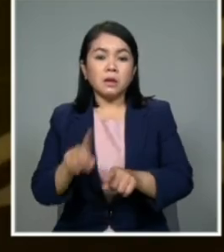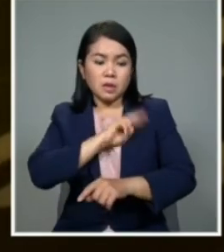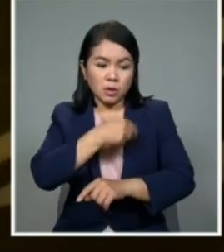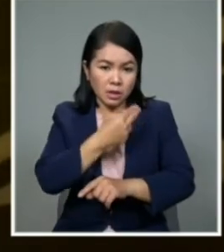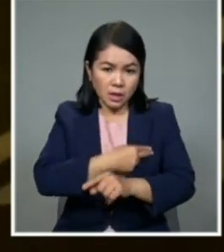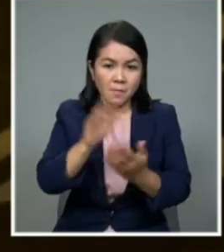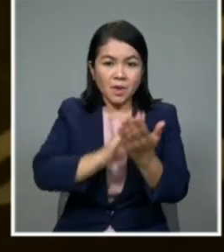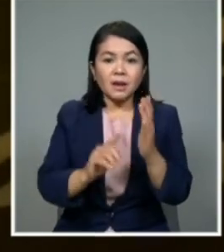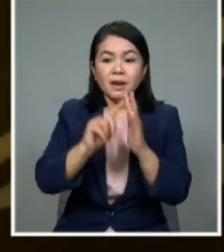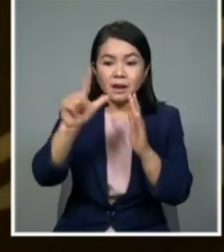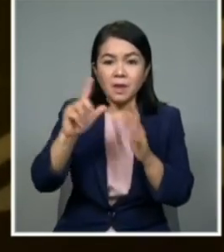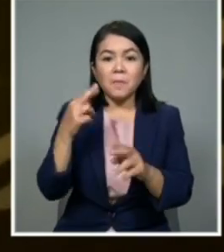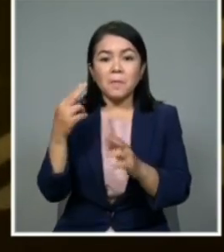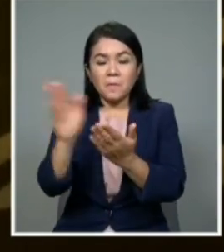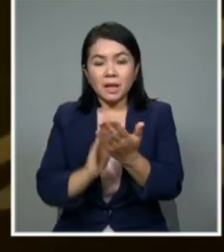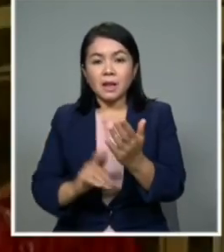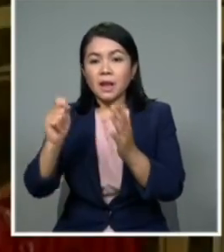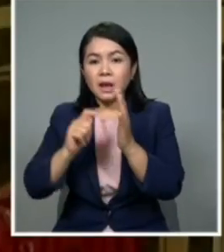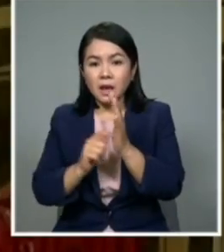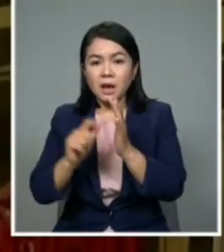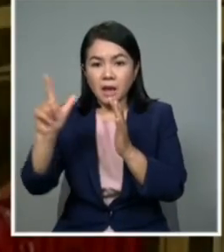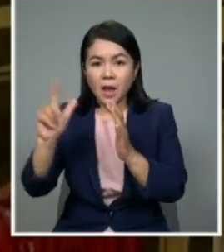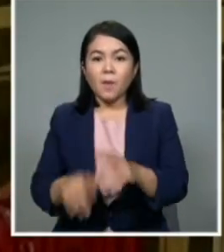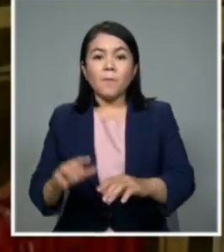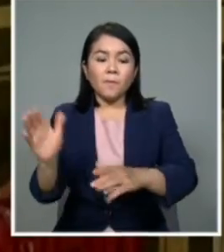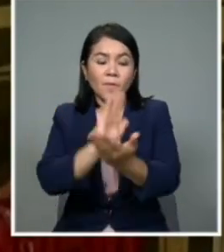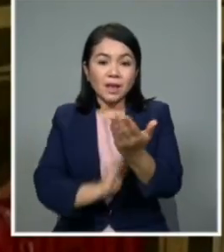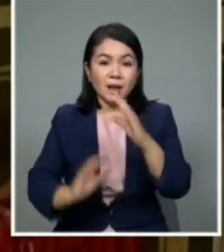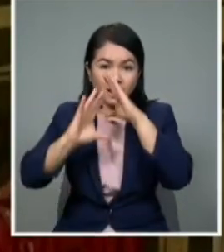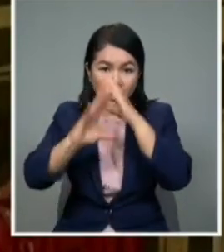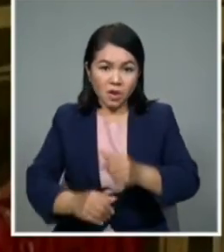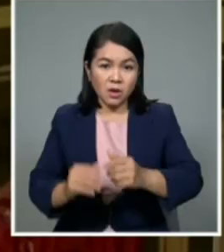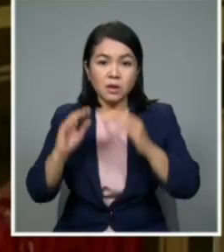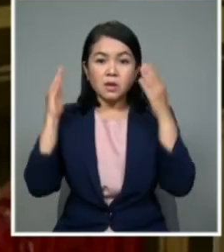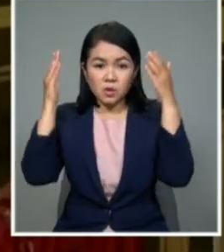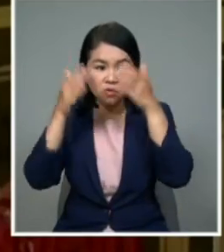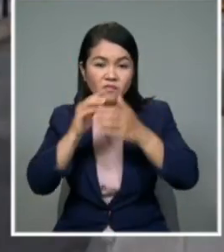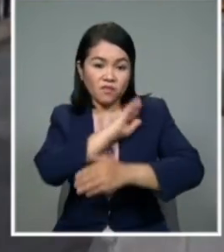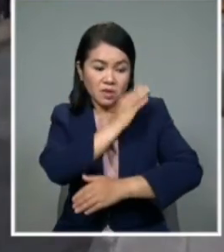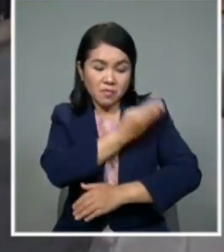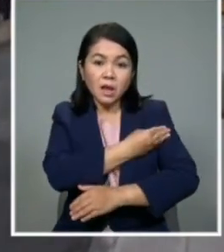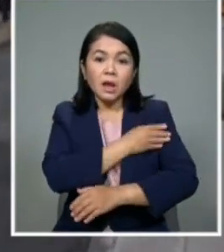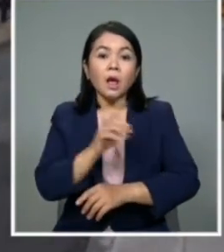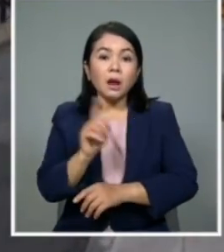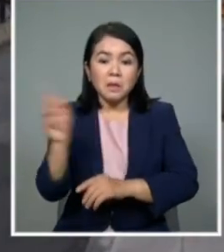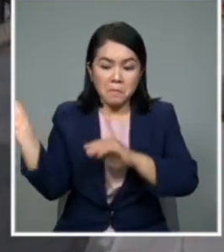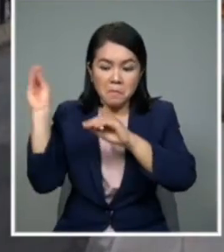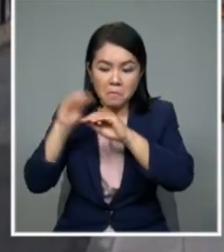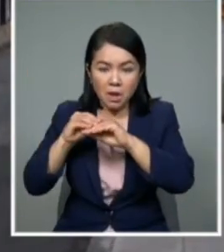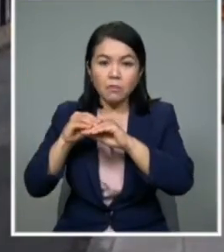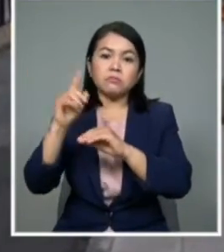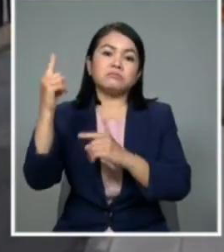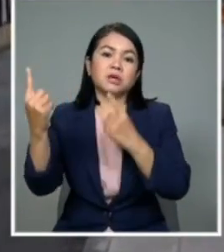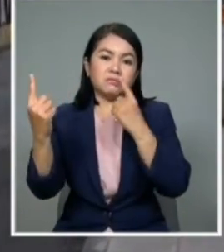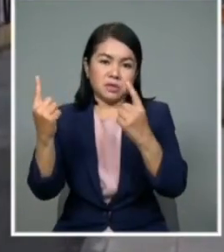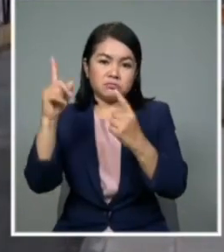ลนด์เลบานอนไอร์แลนด์อัลเบเนียปานามาบัลแกเรียอินโดนีเซียฟิลิปปินส์ก็พบผู้เสียชีวิตเพิ่มขึ้นมาประเทศ